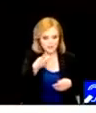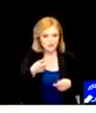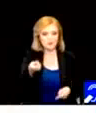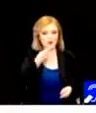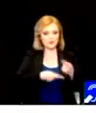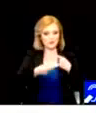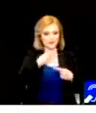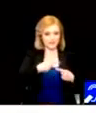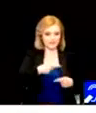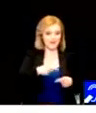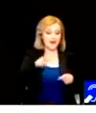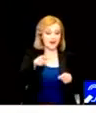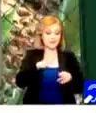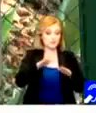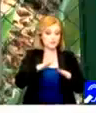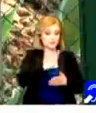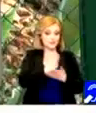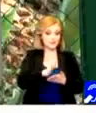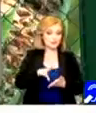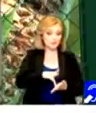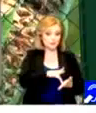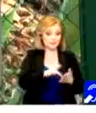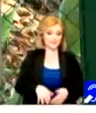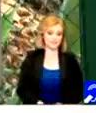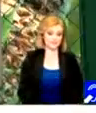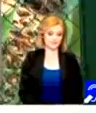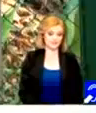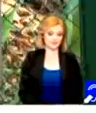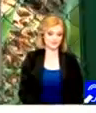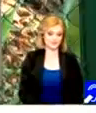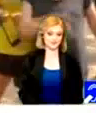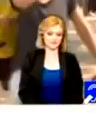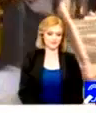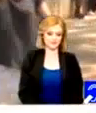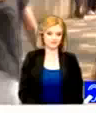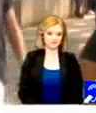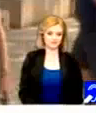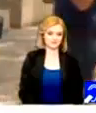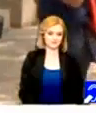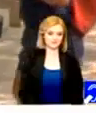s-a transformat în atracție turistică, deși accesul în interior a fost interzis.